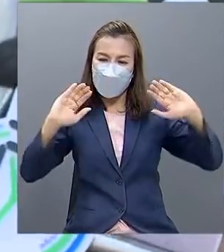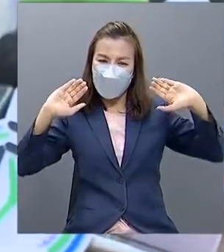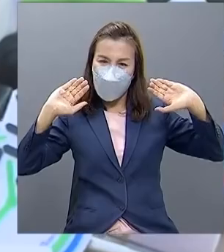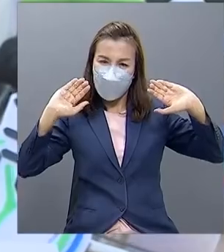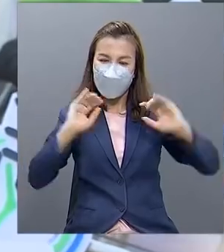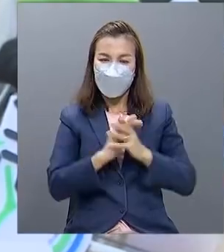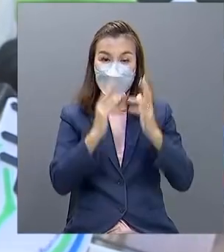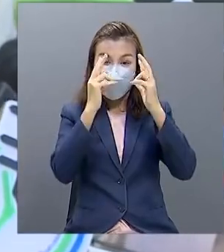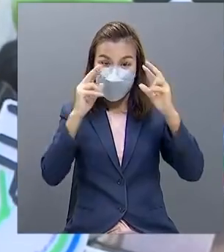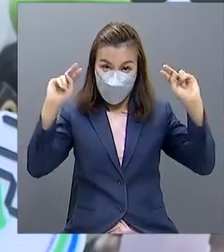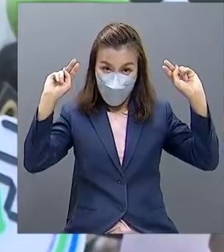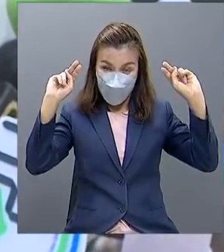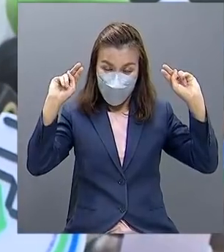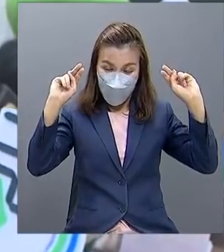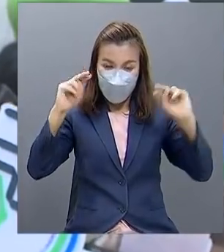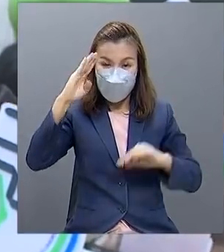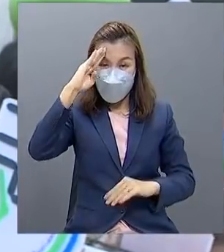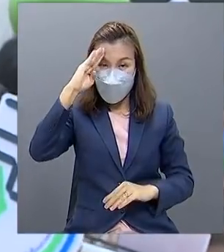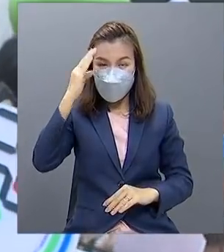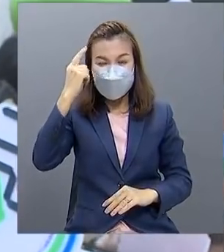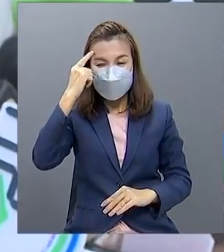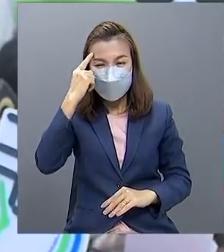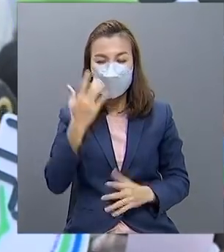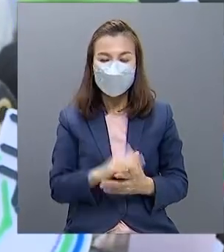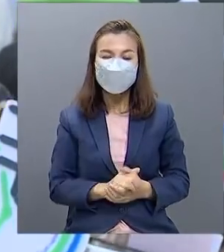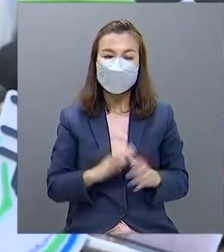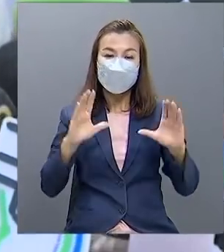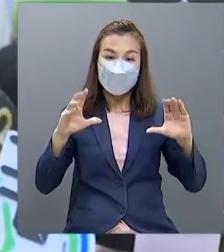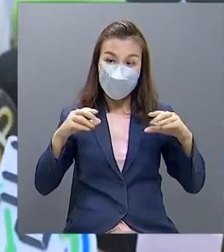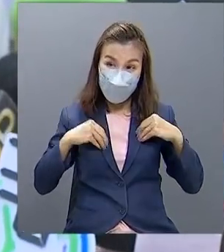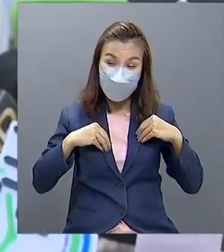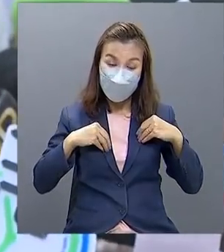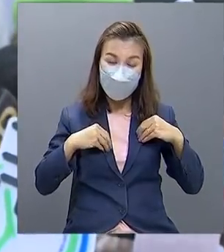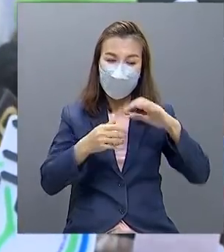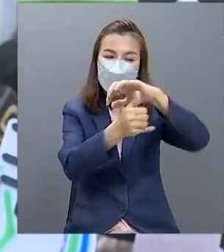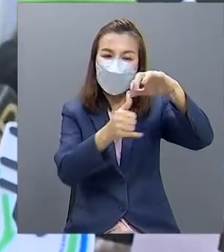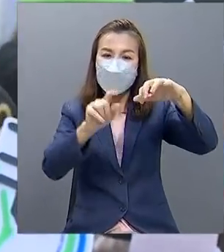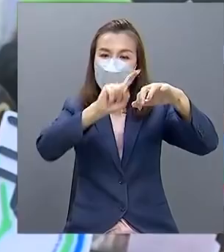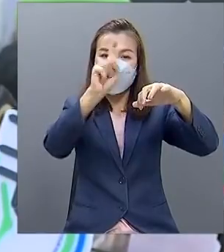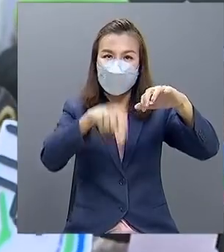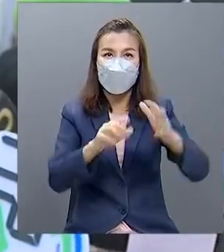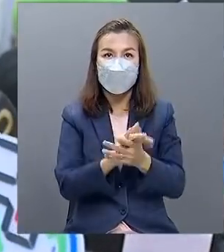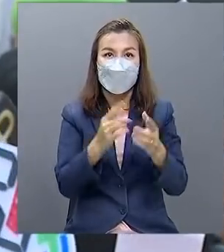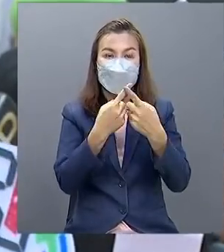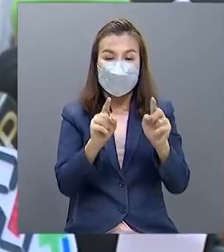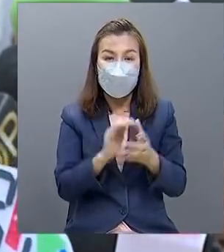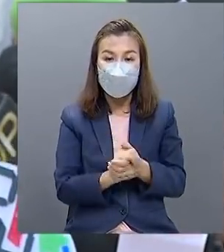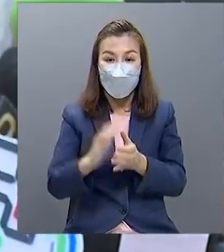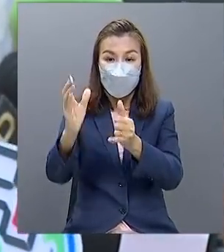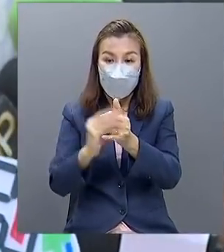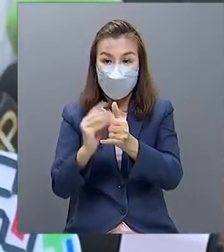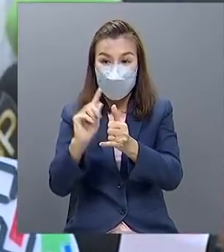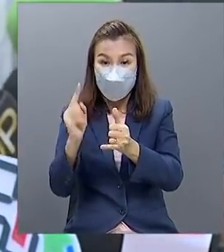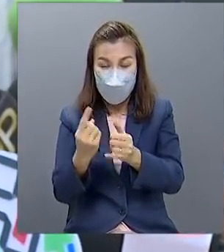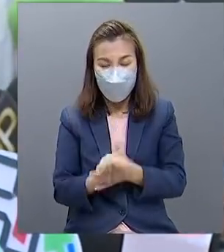นตรีก็คงจะเห็นด้วยคงไม่ขัดข้องแต่ถ้าหากว่ากระเพื่อมขึ้นไปเป็นแสน 200,000 ไอ้นั่นเราคงจะต้องน